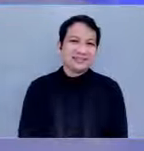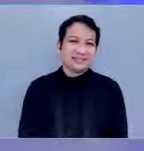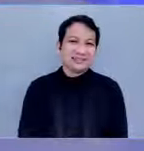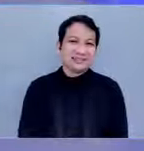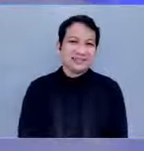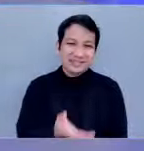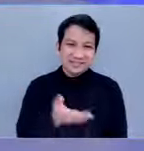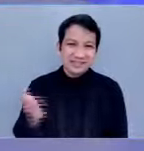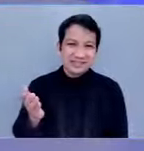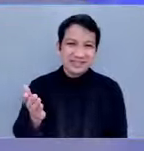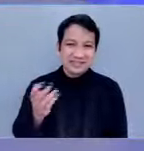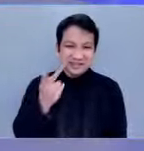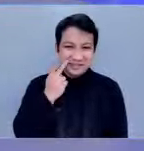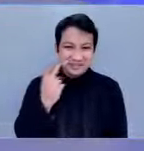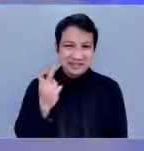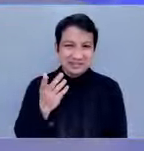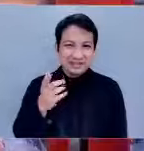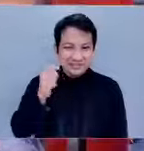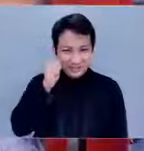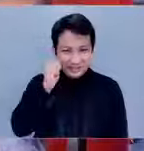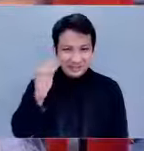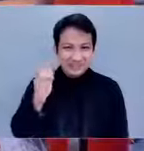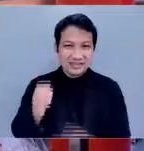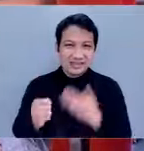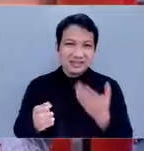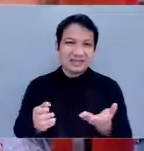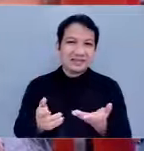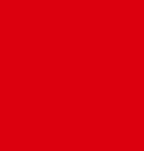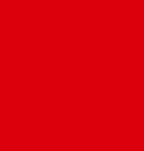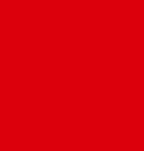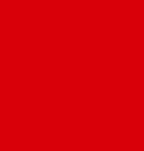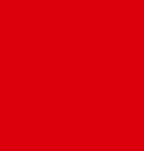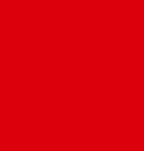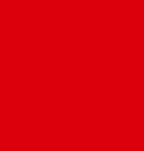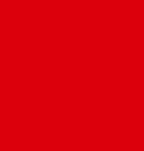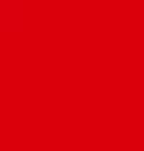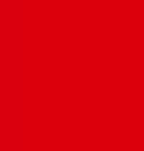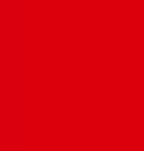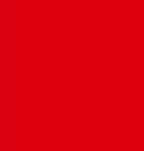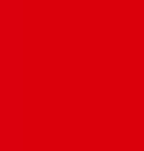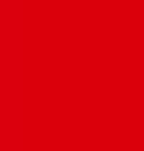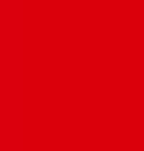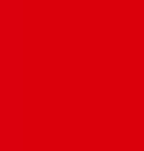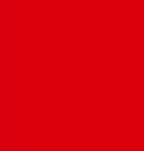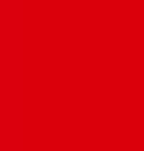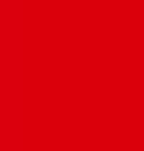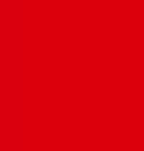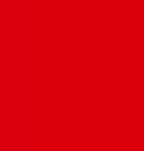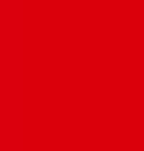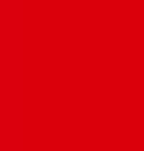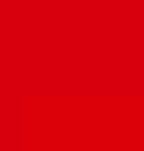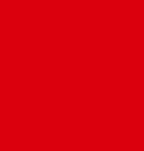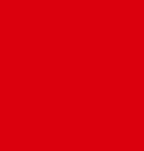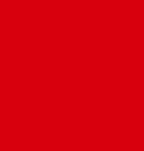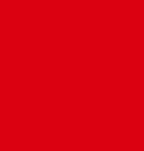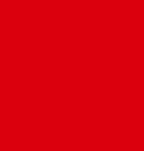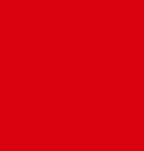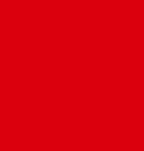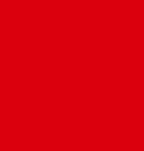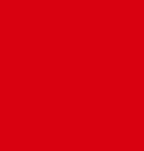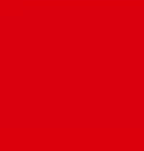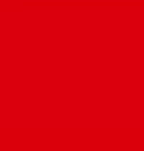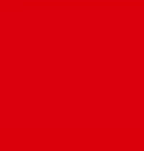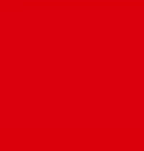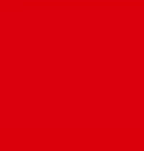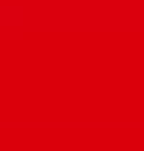Maraming salamat si Anthony and Mommy Maricel. Thank you so much sa pagbisita. Mga kapatid, Chiki Roa Puno po. Simula ng inyong araw